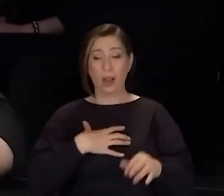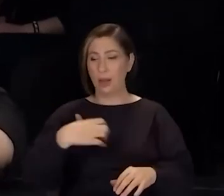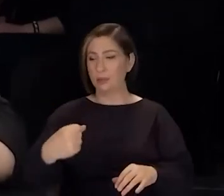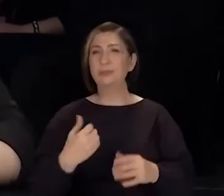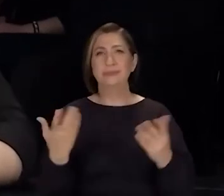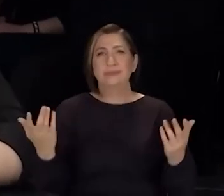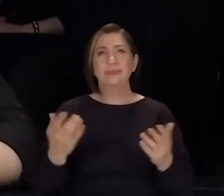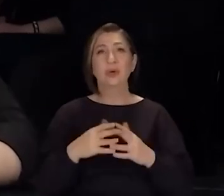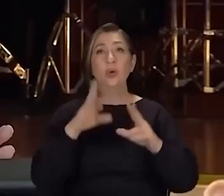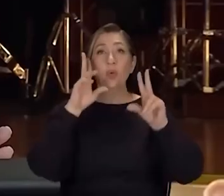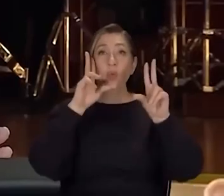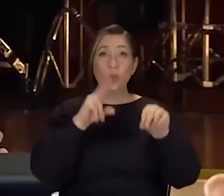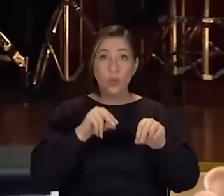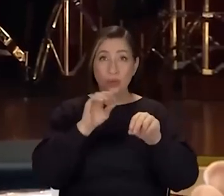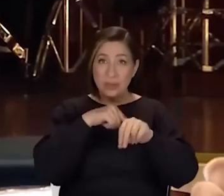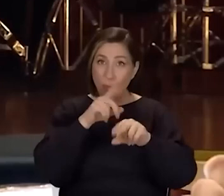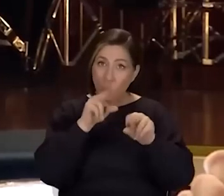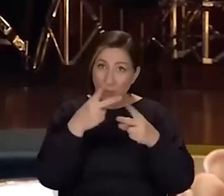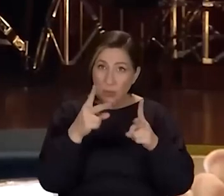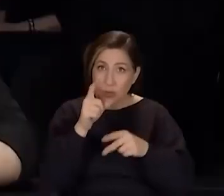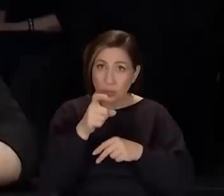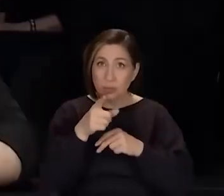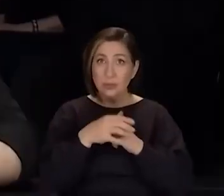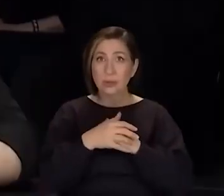alırlar. Uyuduğun zaman uyuyabiliyor musun?